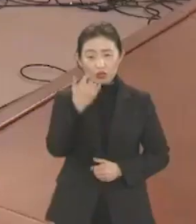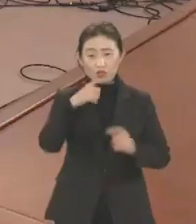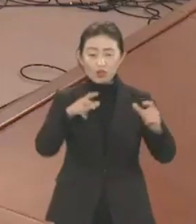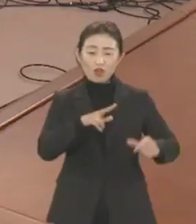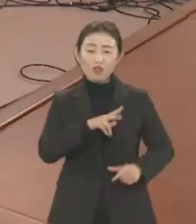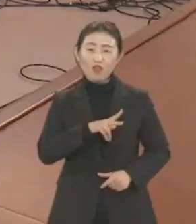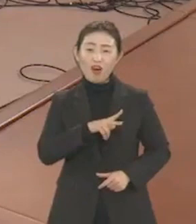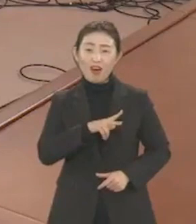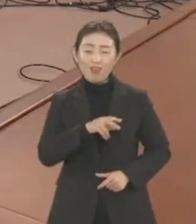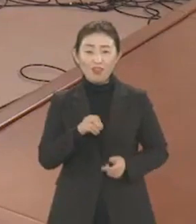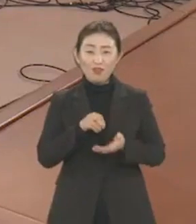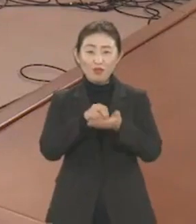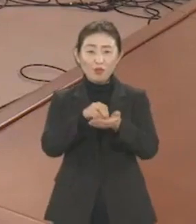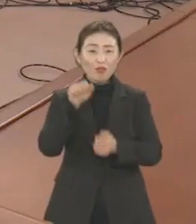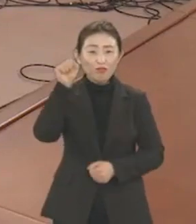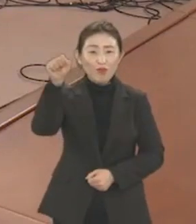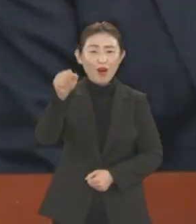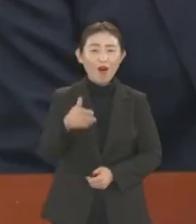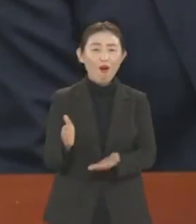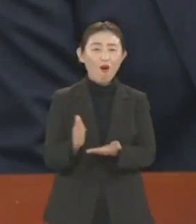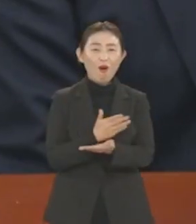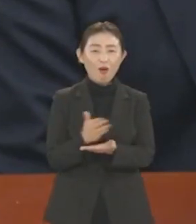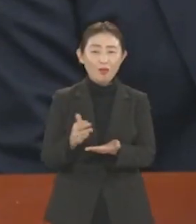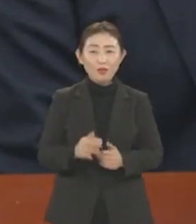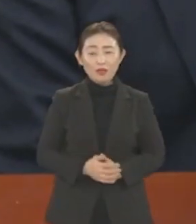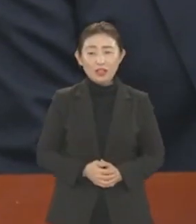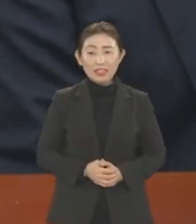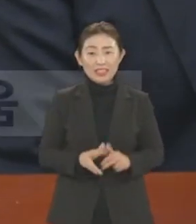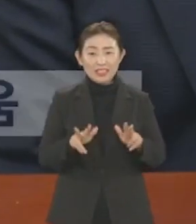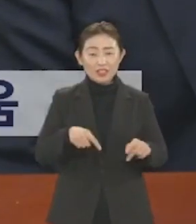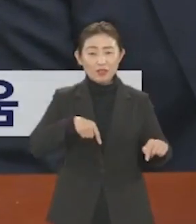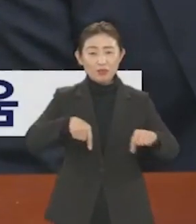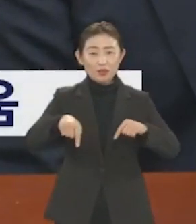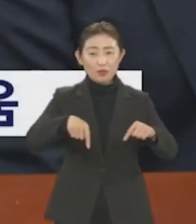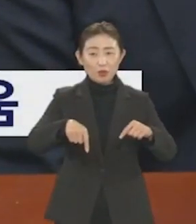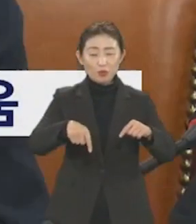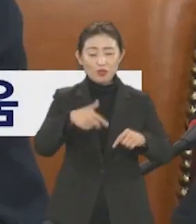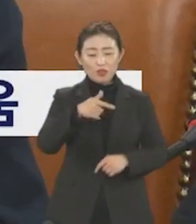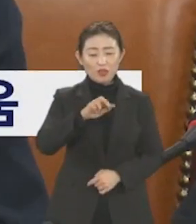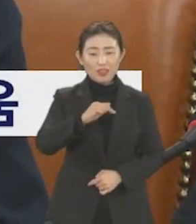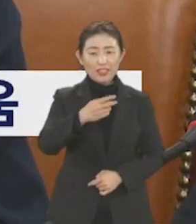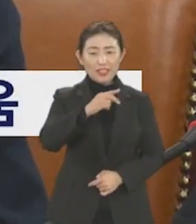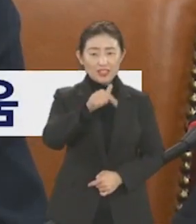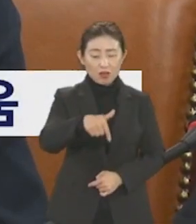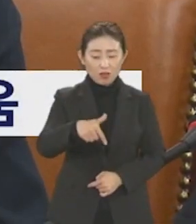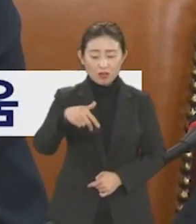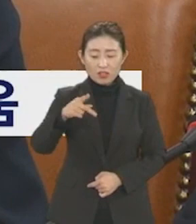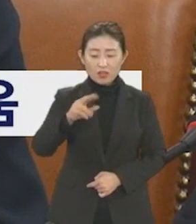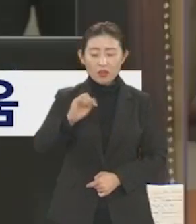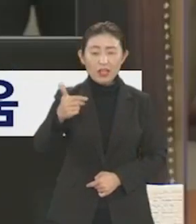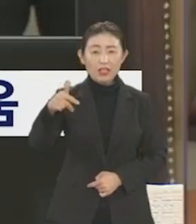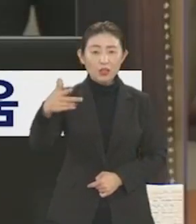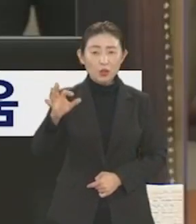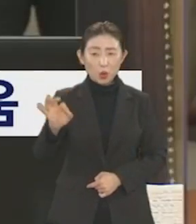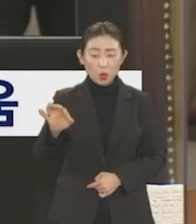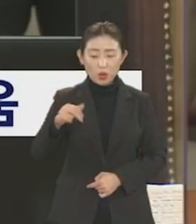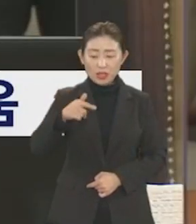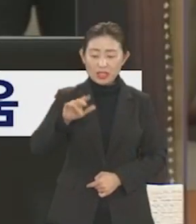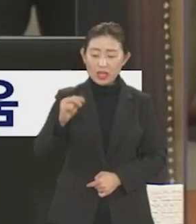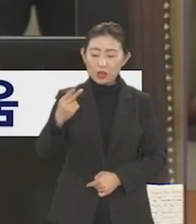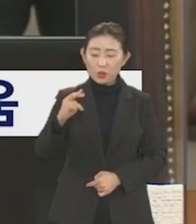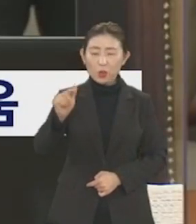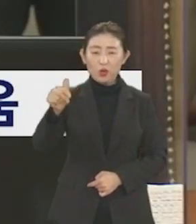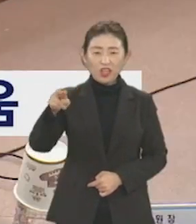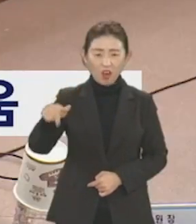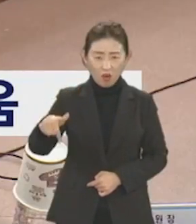충청권은 입지가 줄어든 모양새입니다. 현 지도부에 정진석 비대위원장과 성일종 정책위 의장, 장동혁 대변인